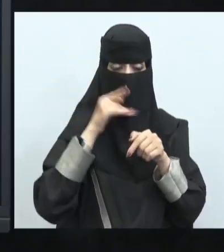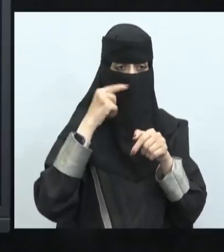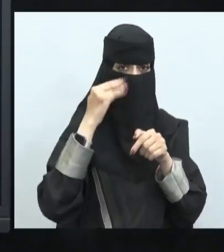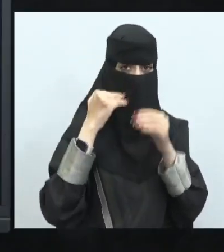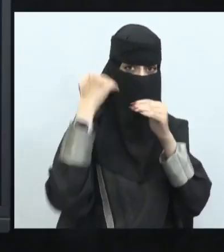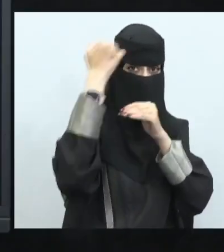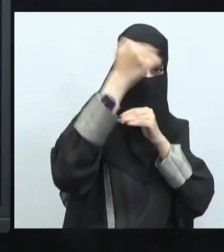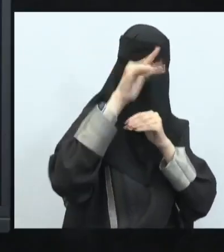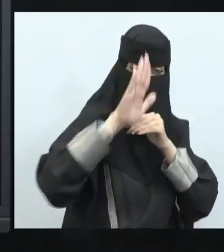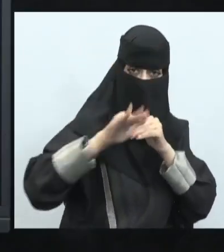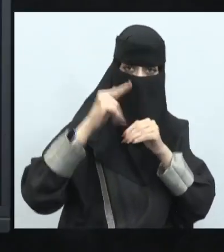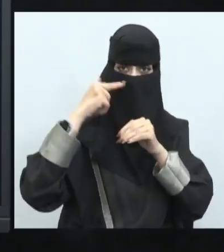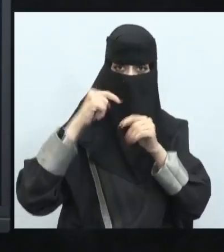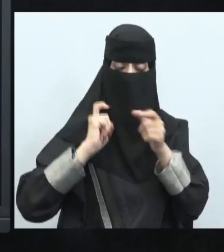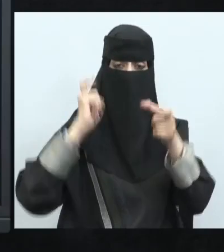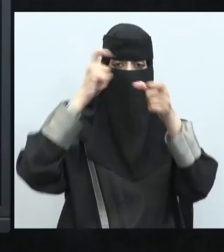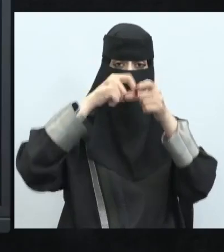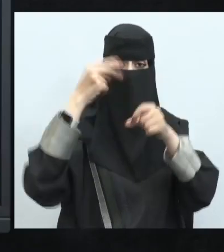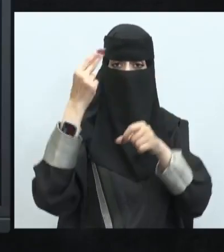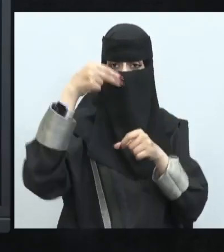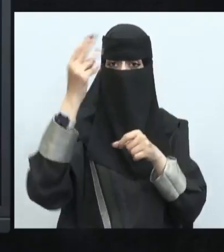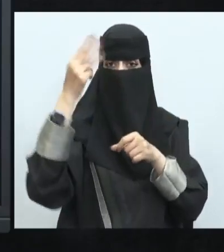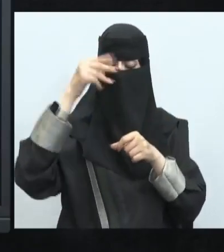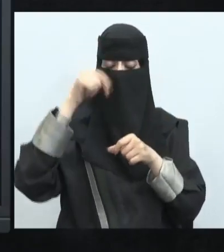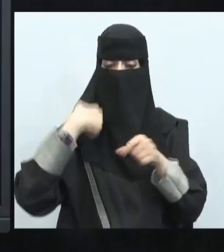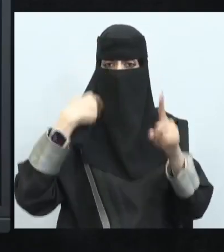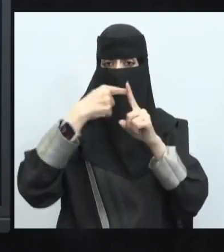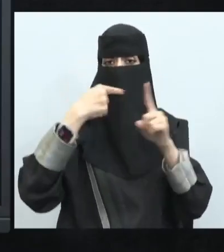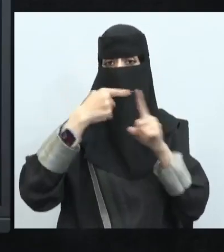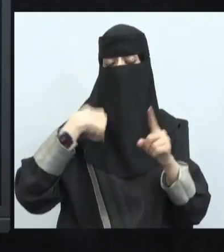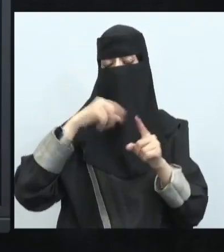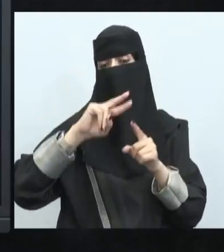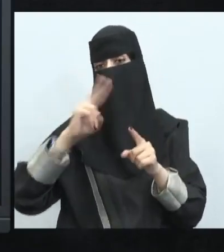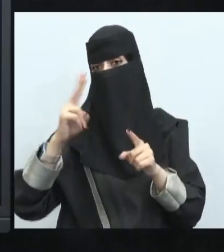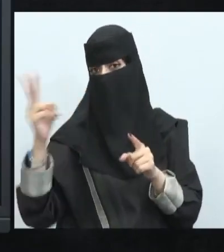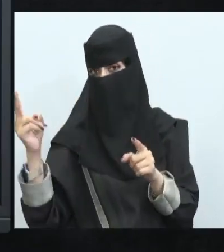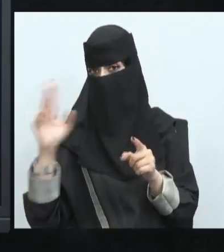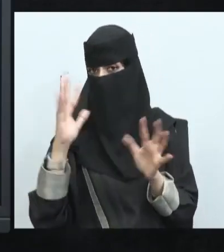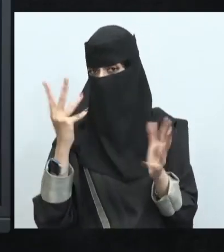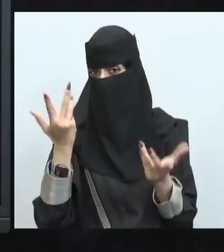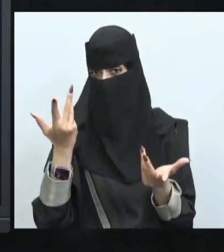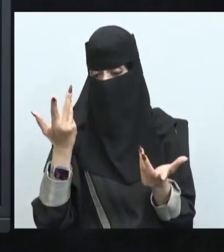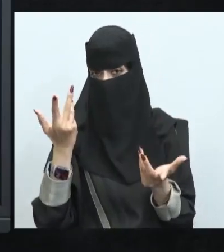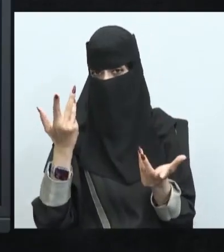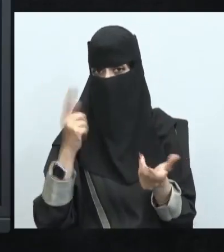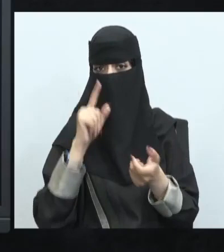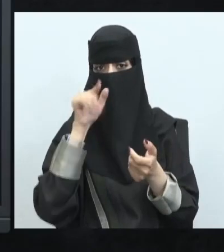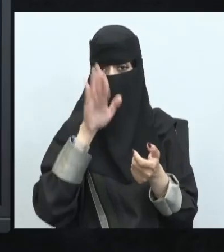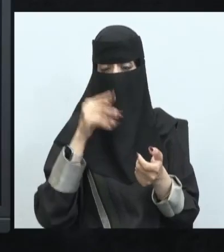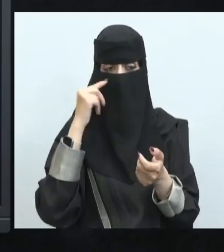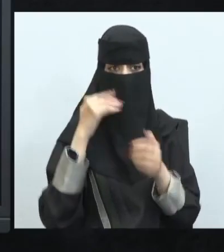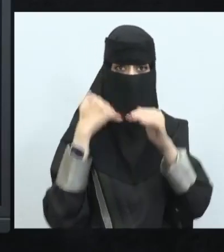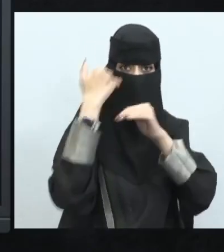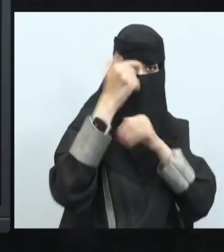الى عده اهداف وان تكون المملكه او رؤيا تكون مملكه رائده هذه الرؤيه غيرت